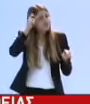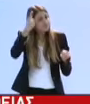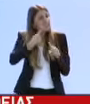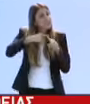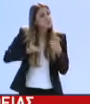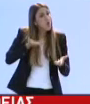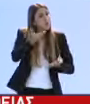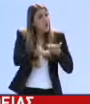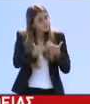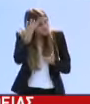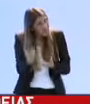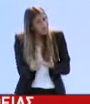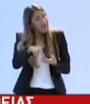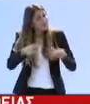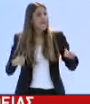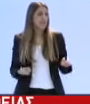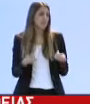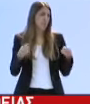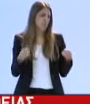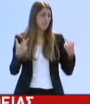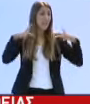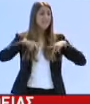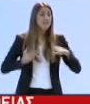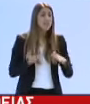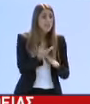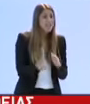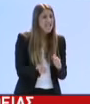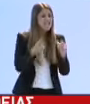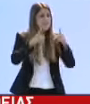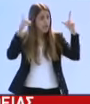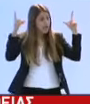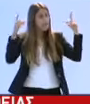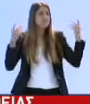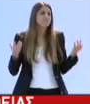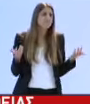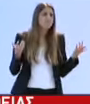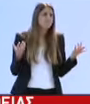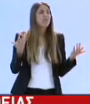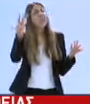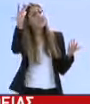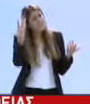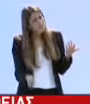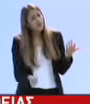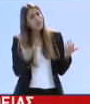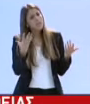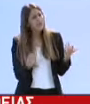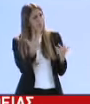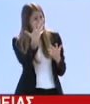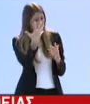μας προτάσεις. Την κυβερνητική πρόταση της Νέας Δημοκρατίας τη διαπερνούνε 5